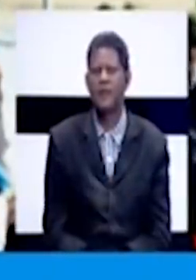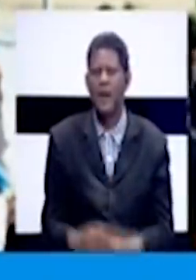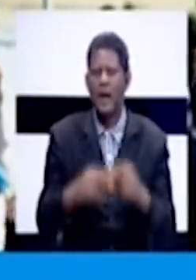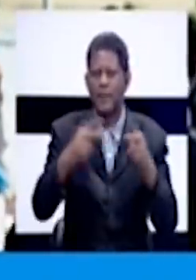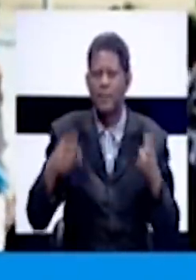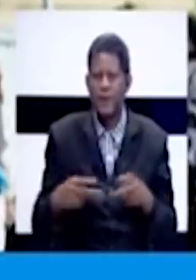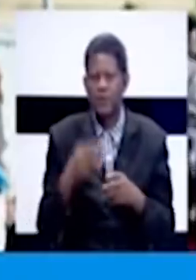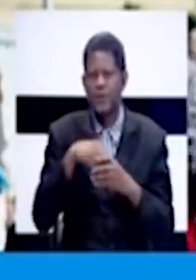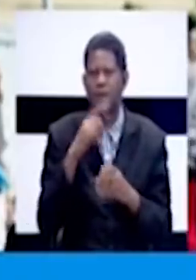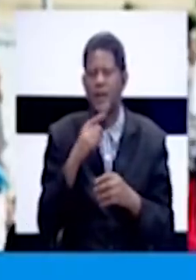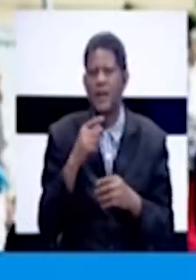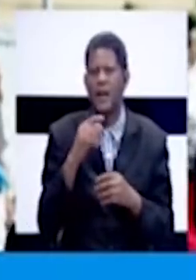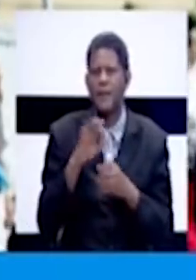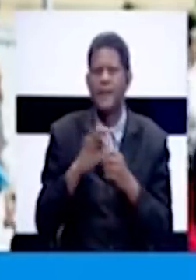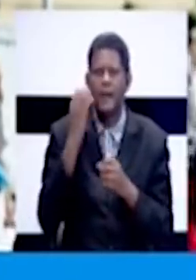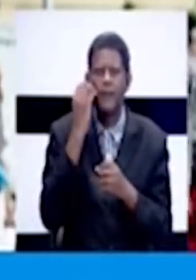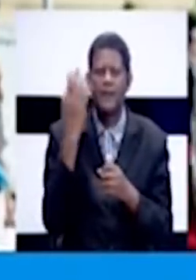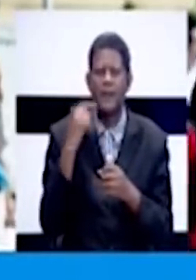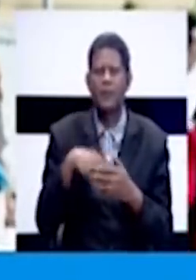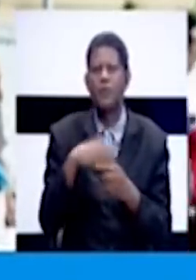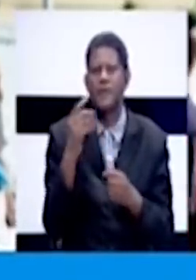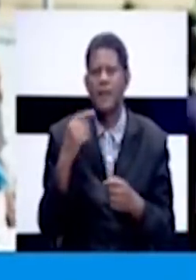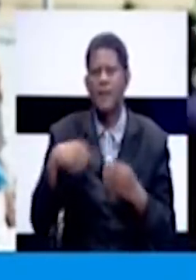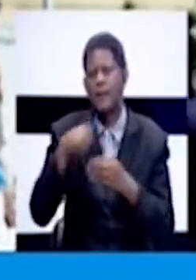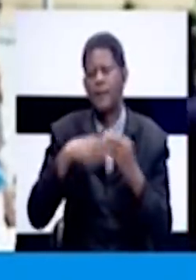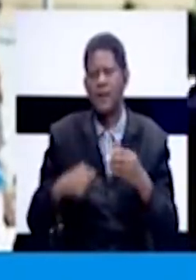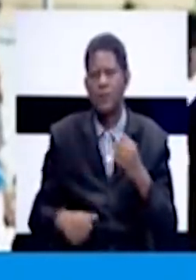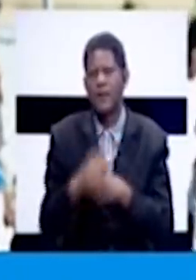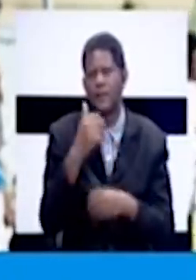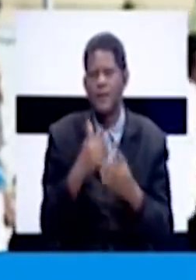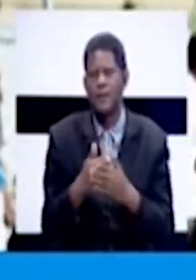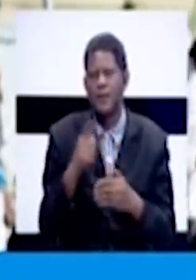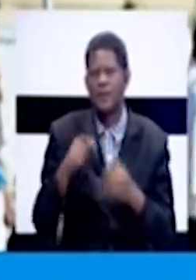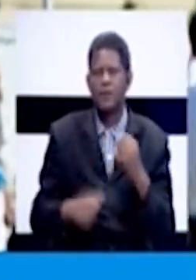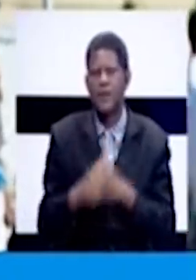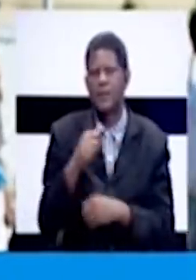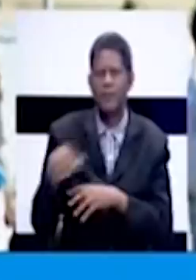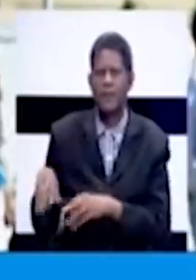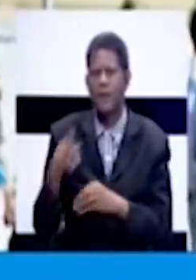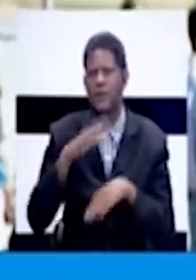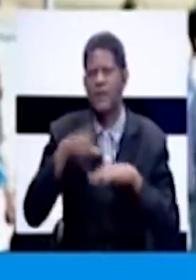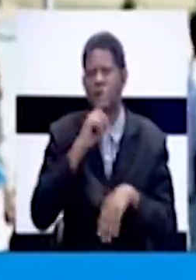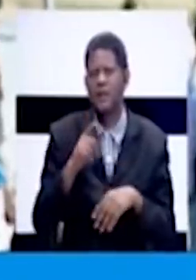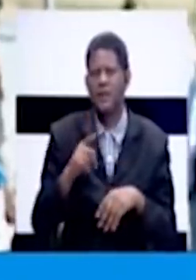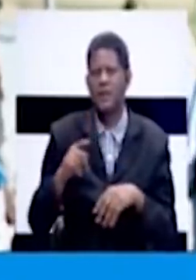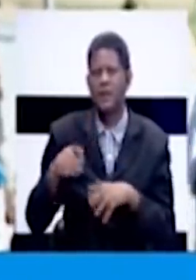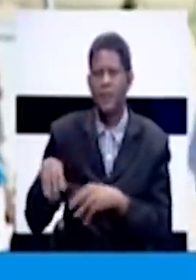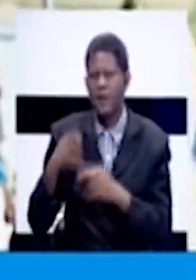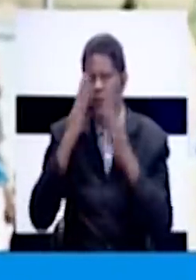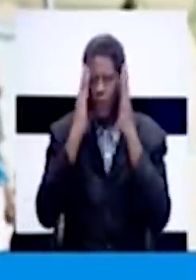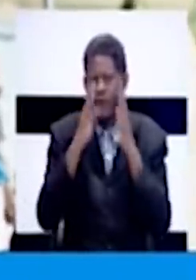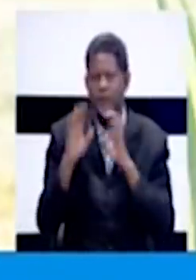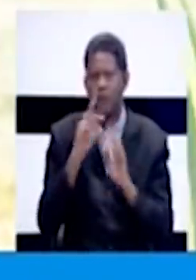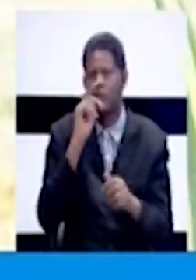نوتا ينبرن بتبوتا كبابينو تكاتو يدرسوا إن تكاتو يدرسوا بتماريو تشيلينو يا تماريو تشتارجة تدرجونو تكاتو